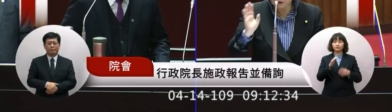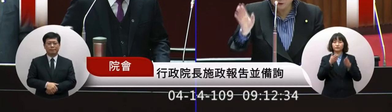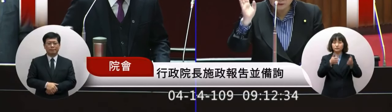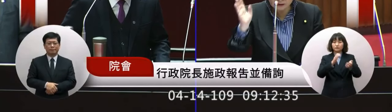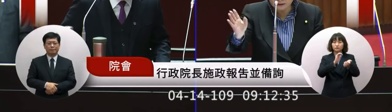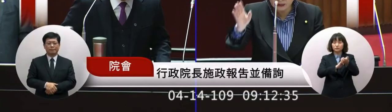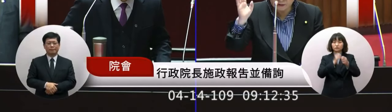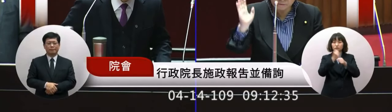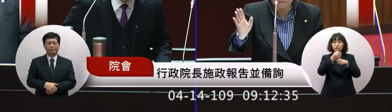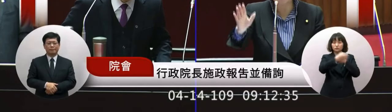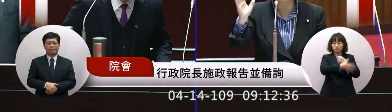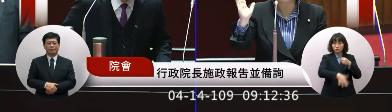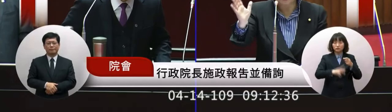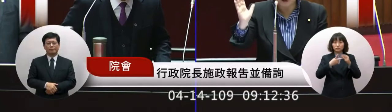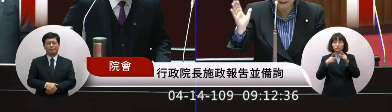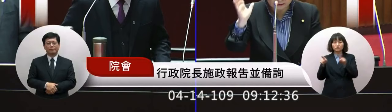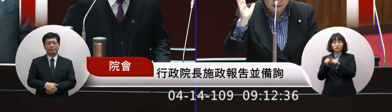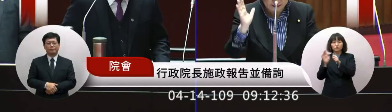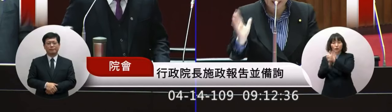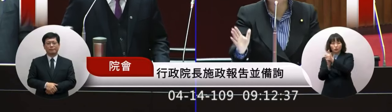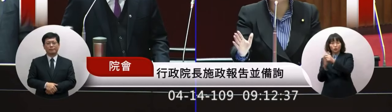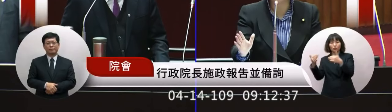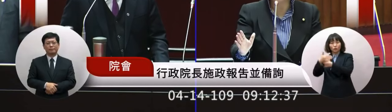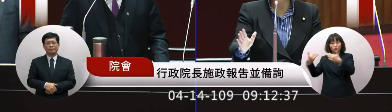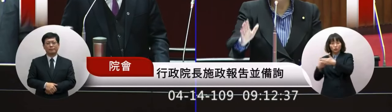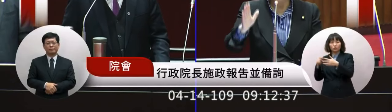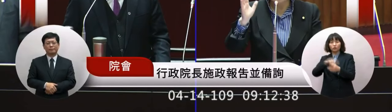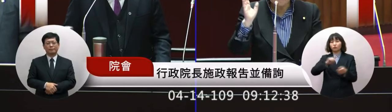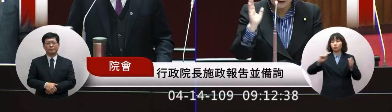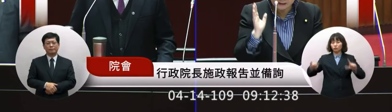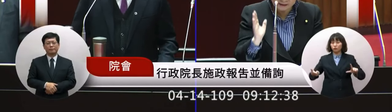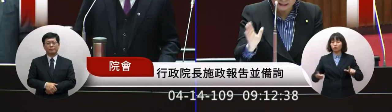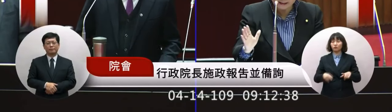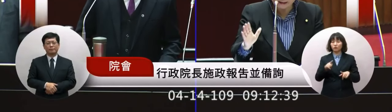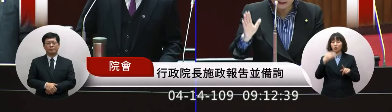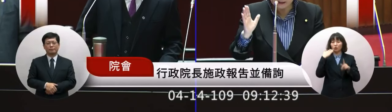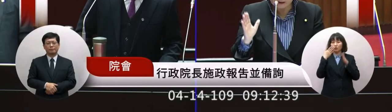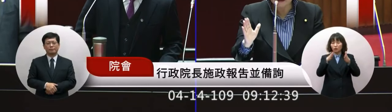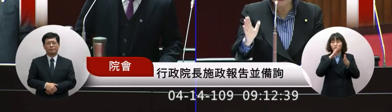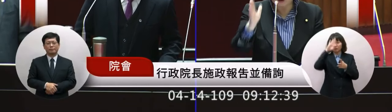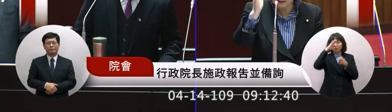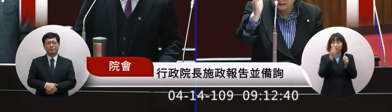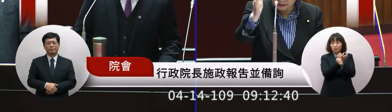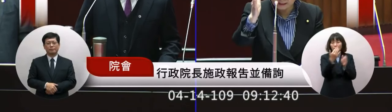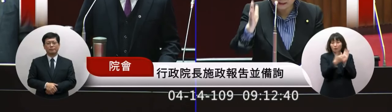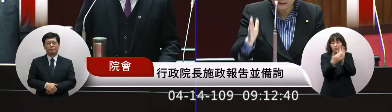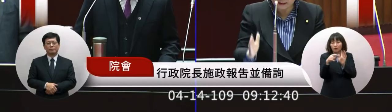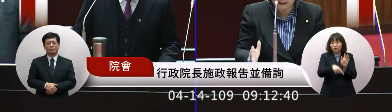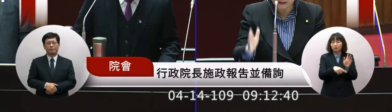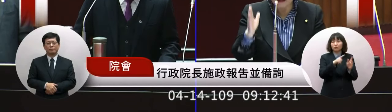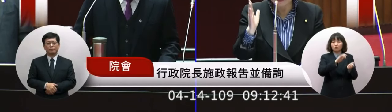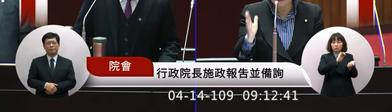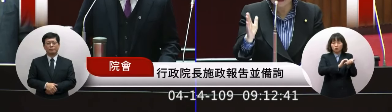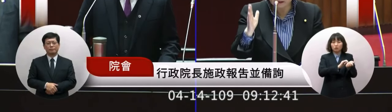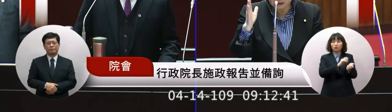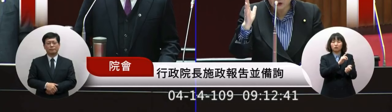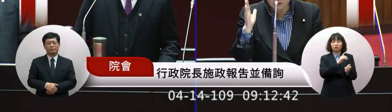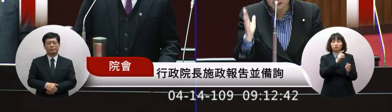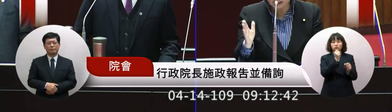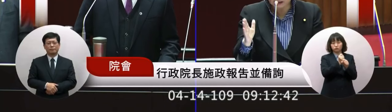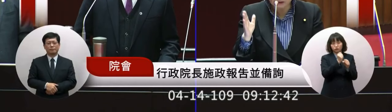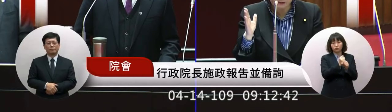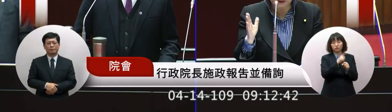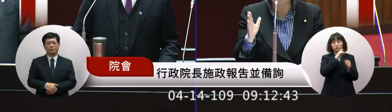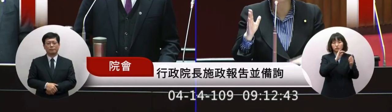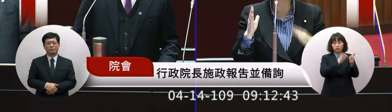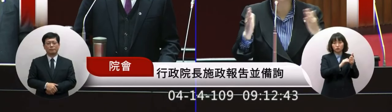机构不同于制造业、服务业、交通业这些产业，在防疫的战线上，医疗机构，我想次长他是医师，医疗机构